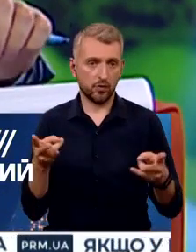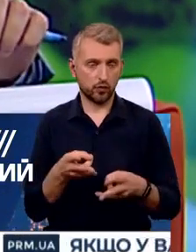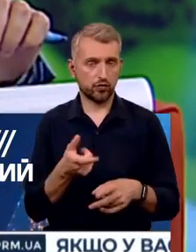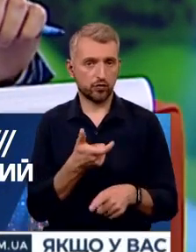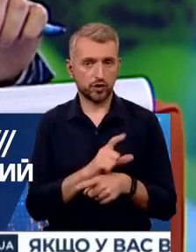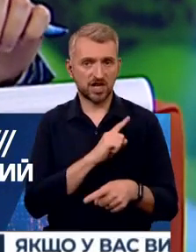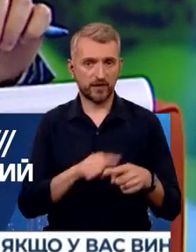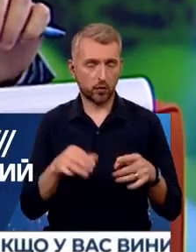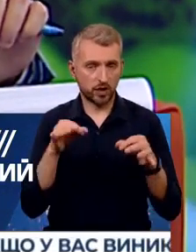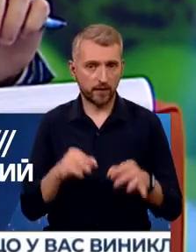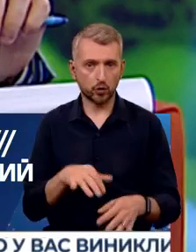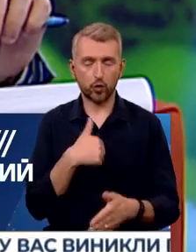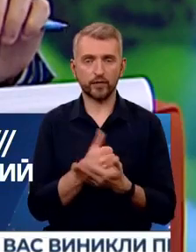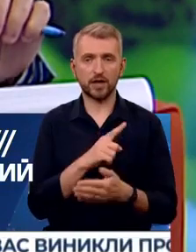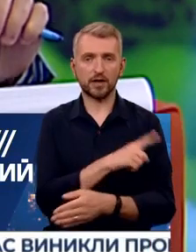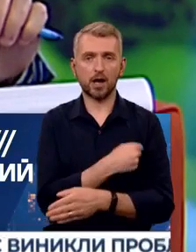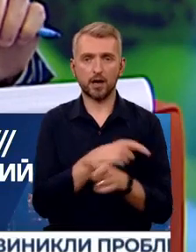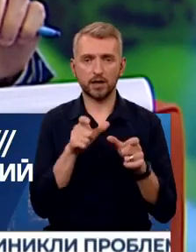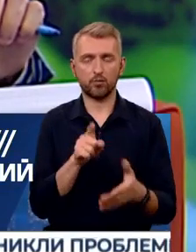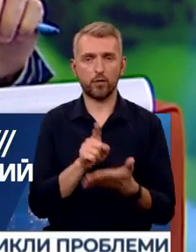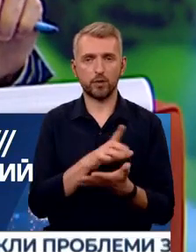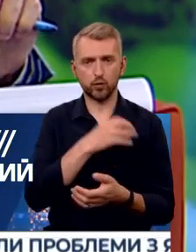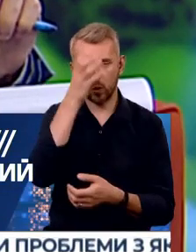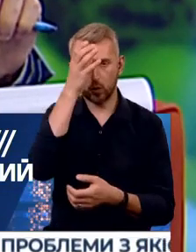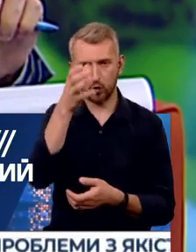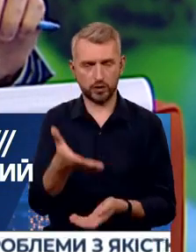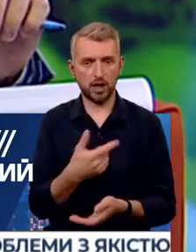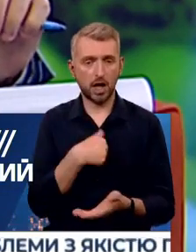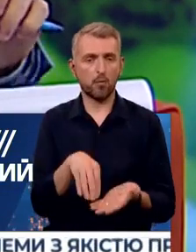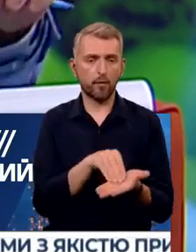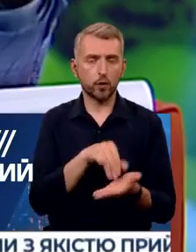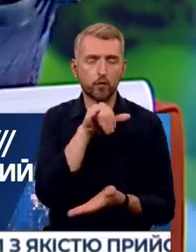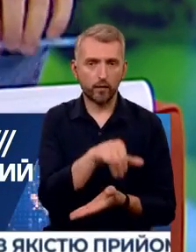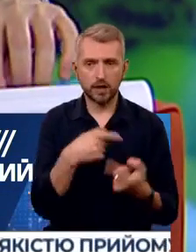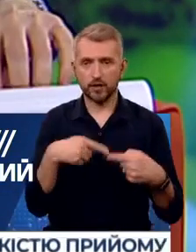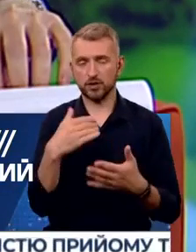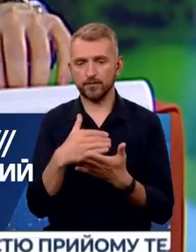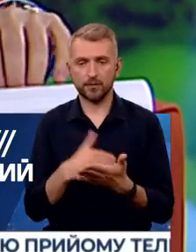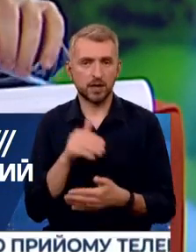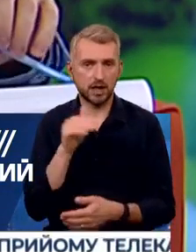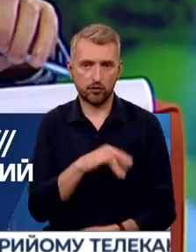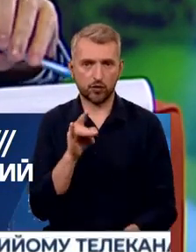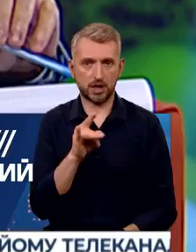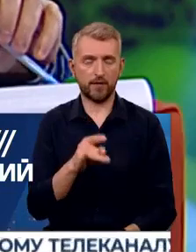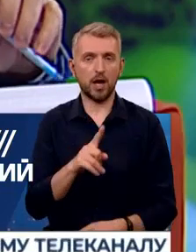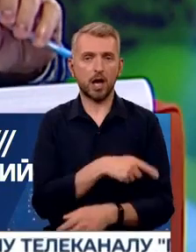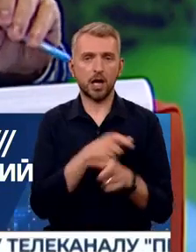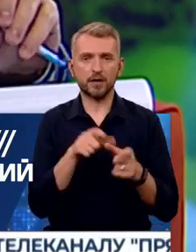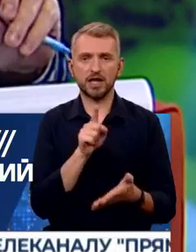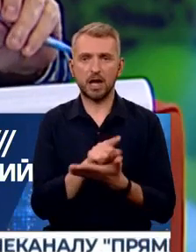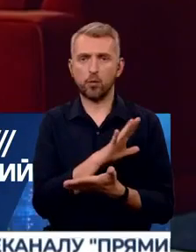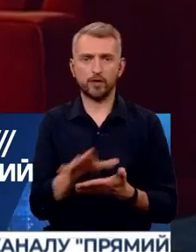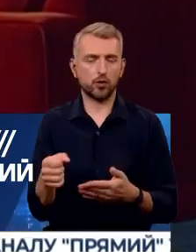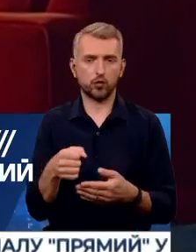діяти адекватно. І головне, цей карантин повинен бути розумний. Я повторював у вас і в інших ефірах тисячу разів. Карантин не повинен